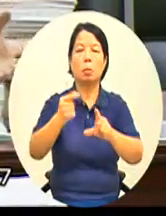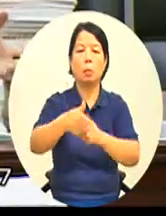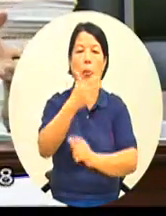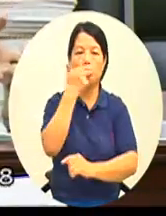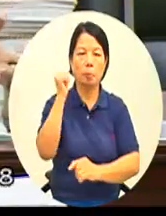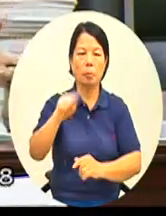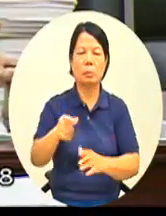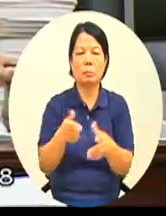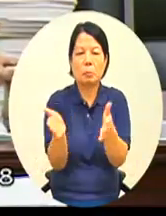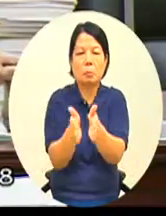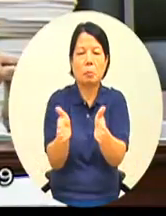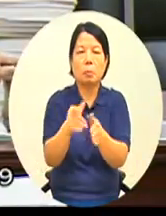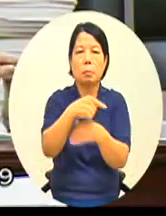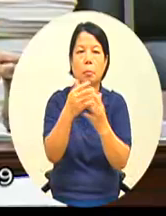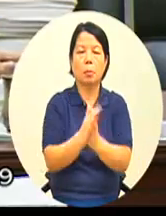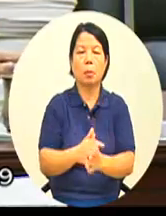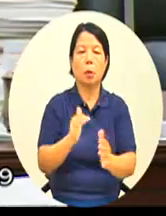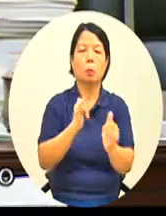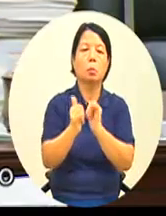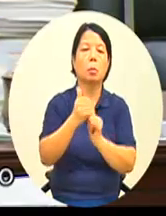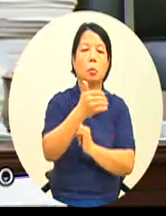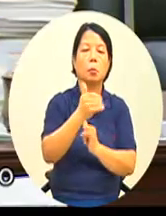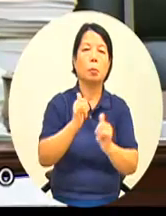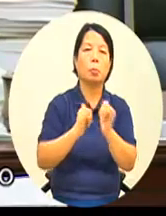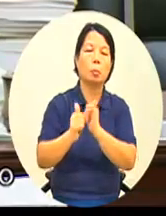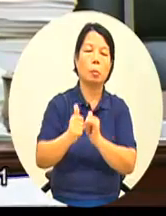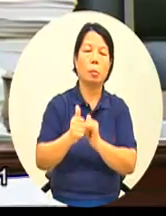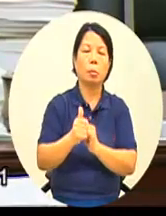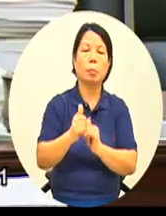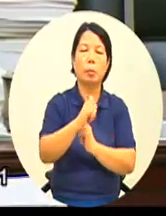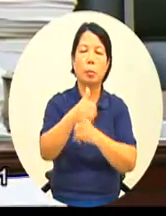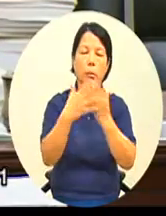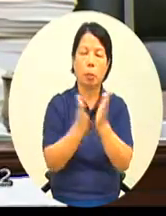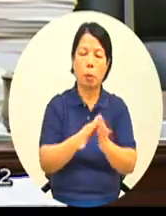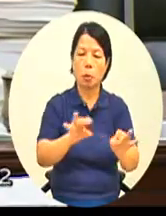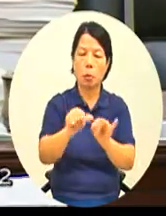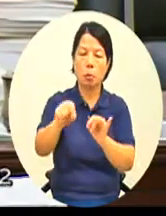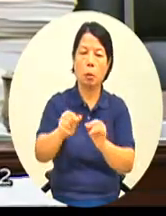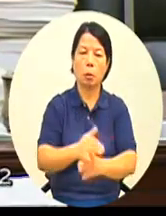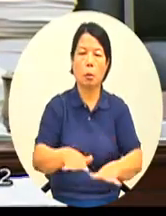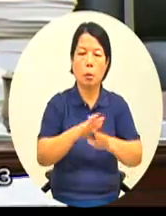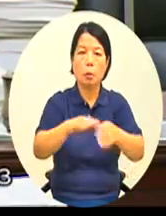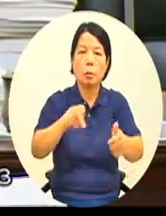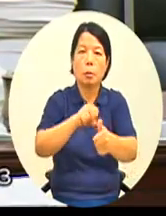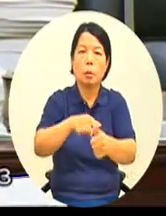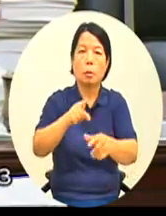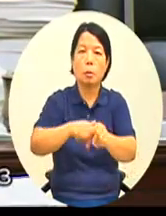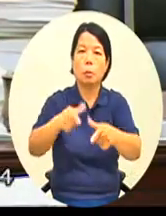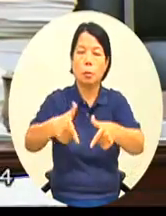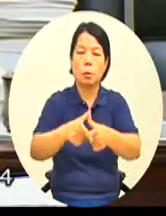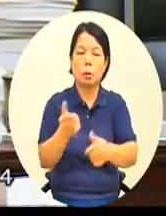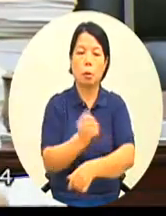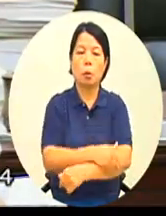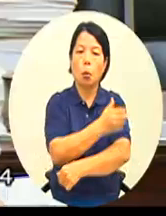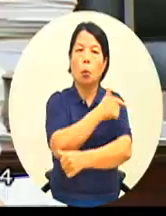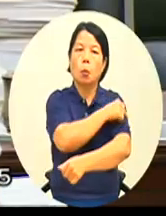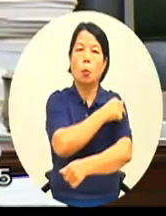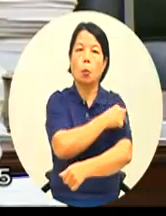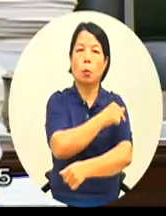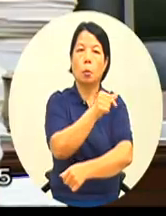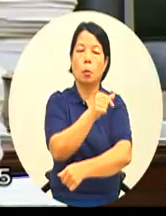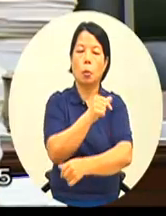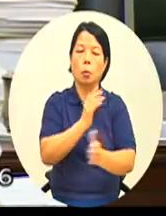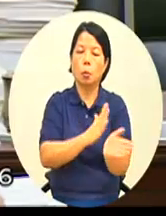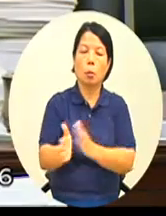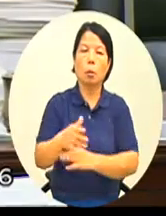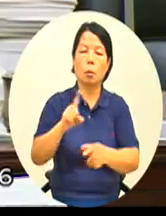很小，包括民间的土地、民间的资源、民间的安养中心、护理之家，其实的空间都服务品质都